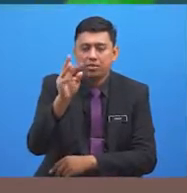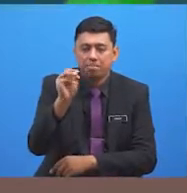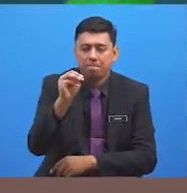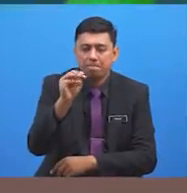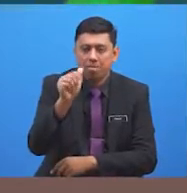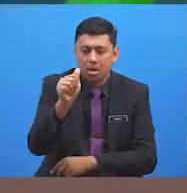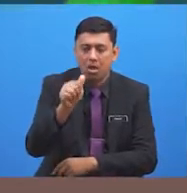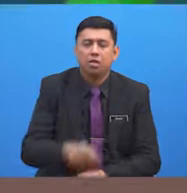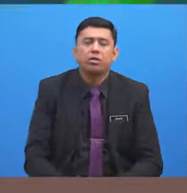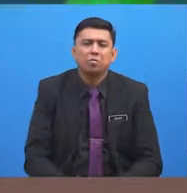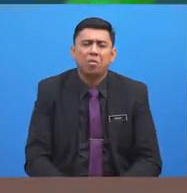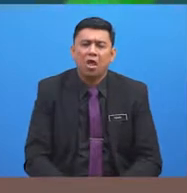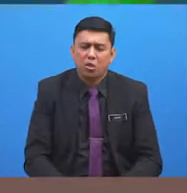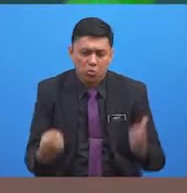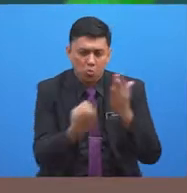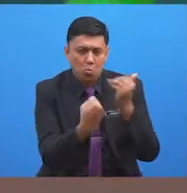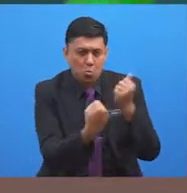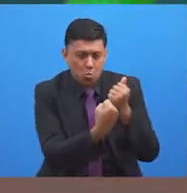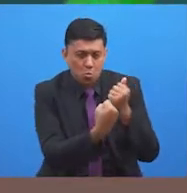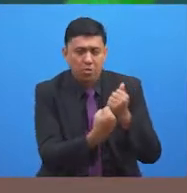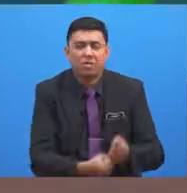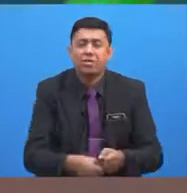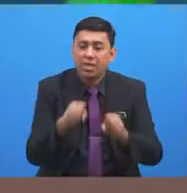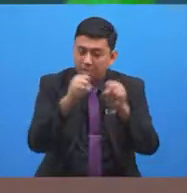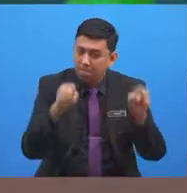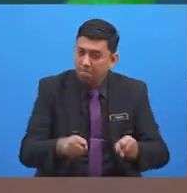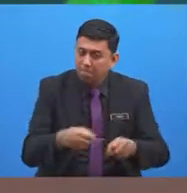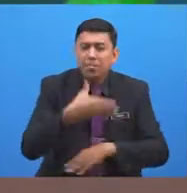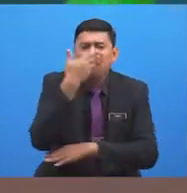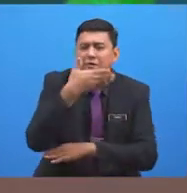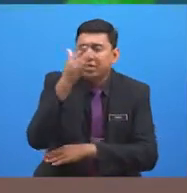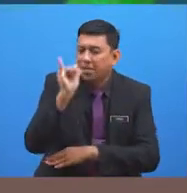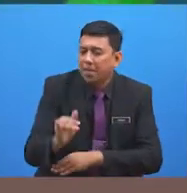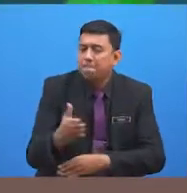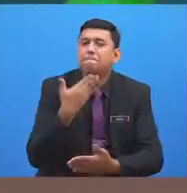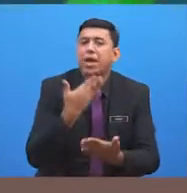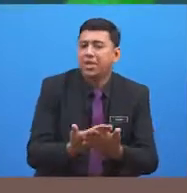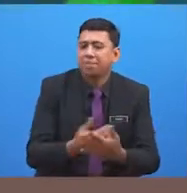Aktiviti pernafasan yang baik disokong oleh sistem pernafasan yang baik.